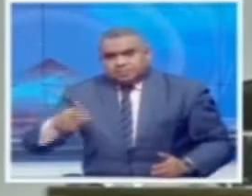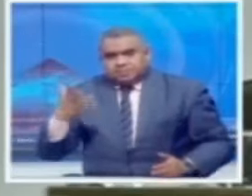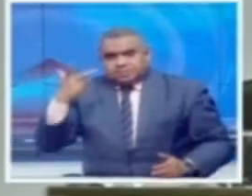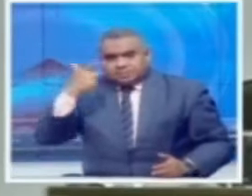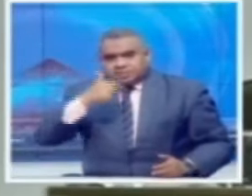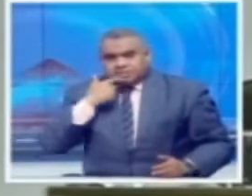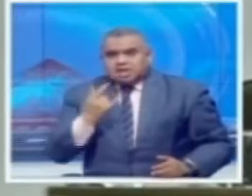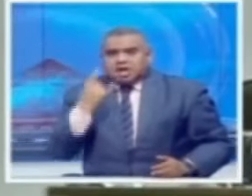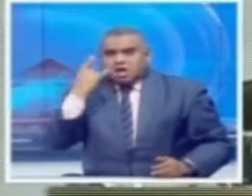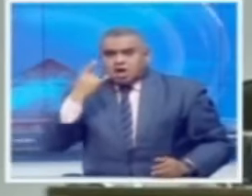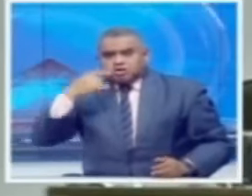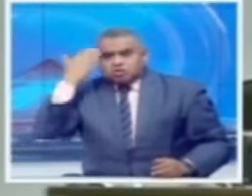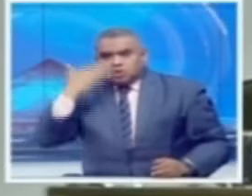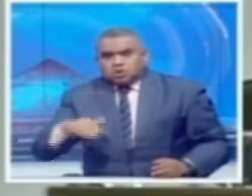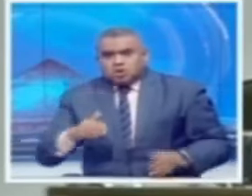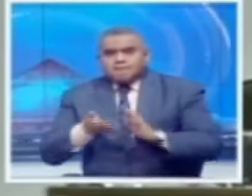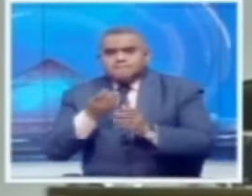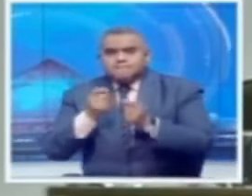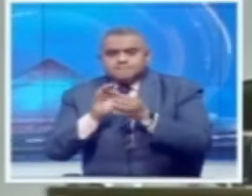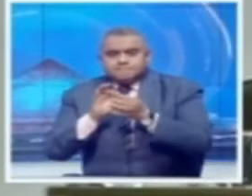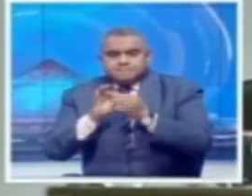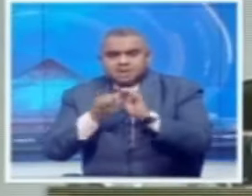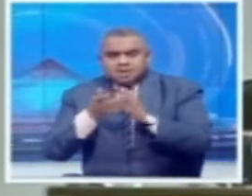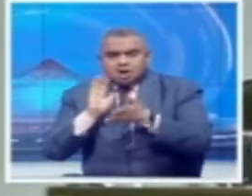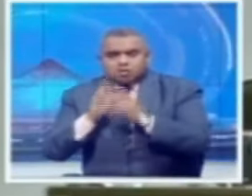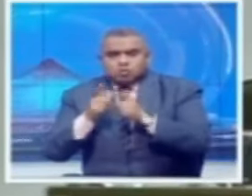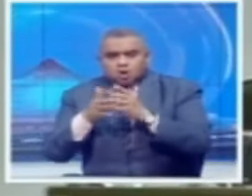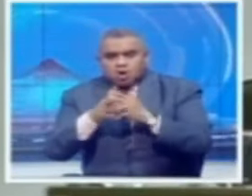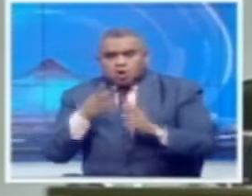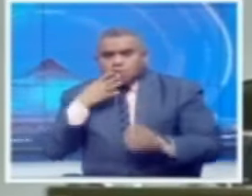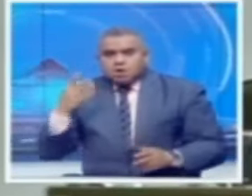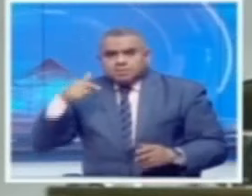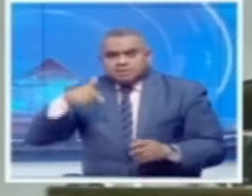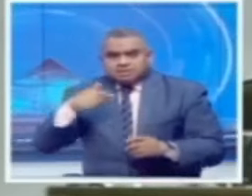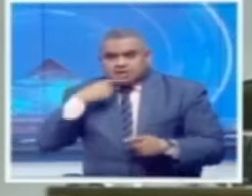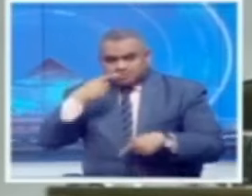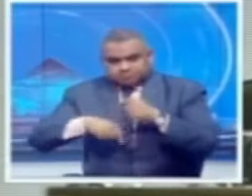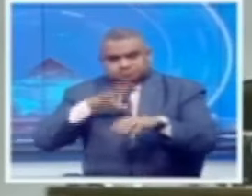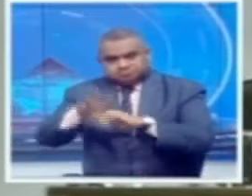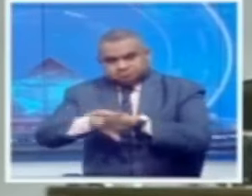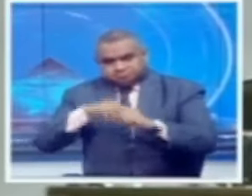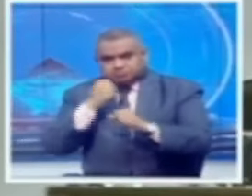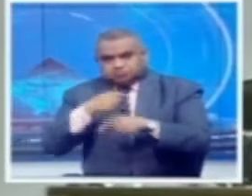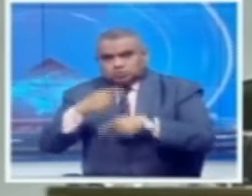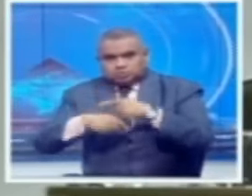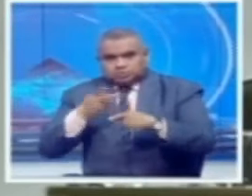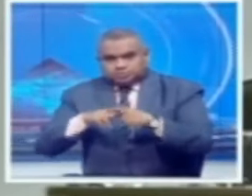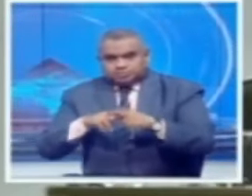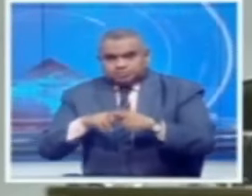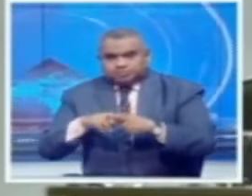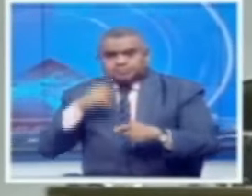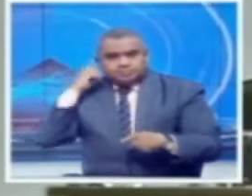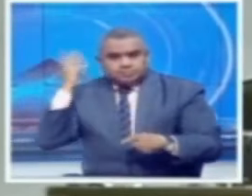إلى 10.5 مليار دولار، و64 مشروع ما زال العمل جاري بها. تمثل